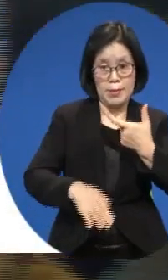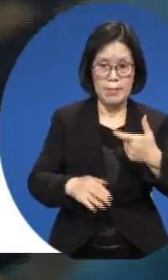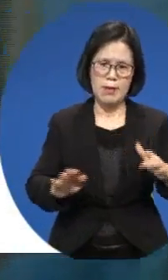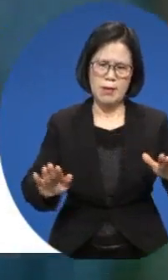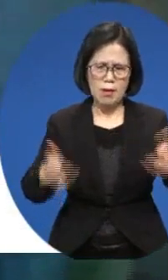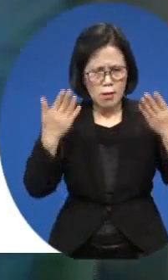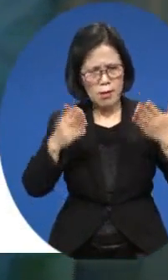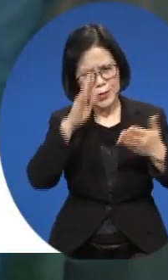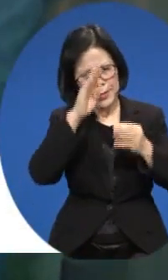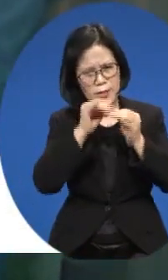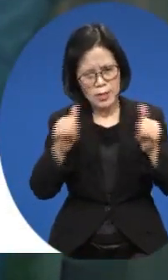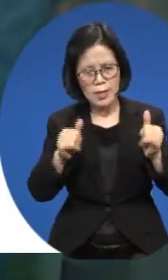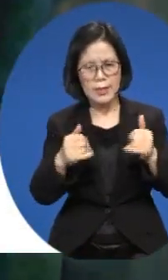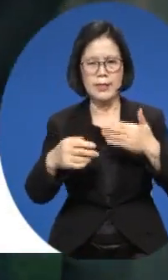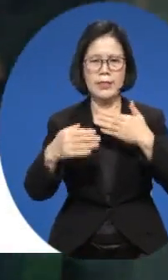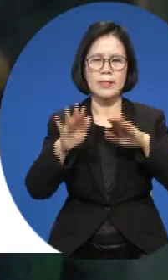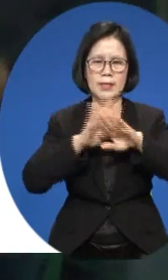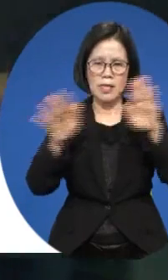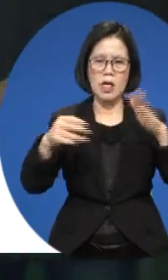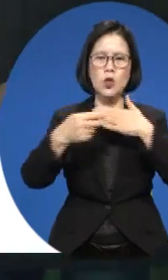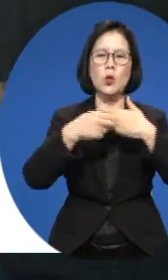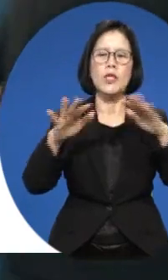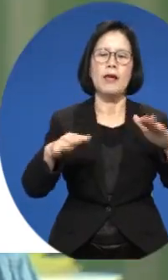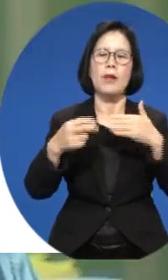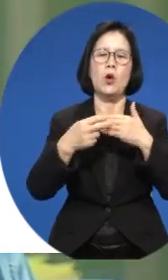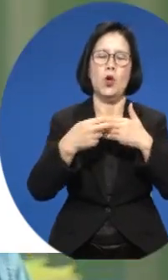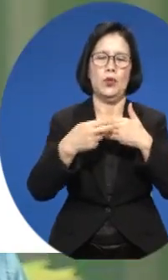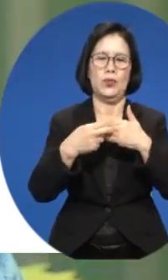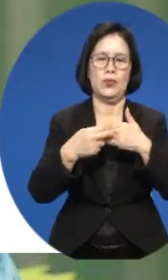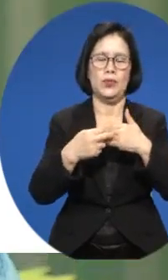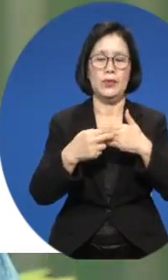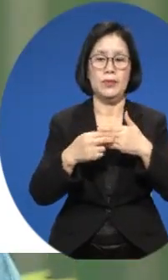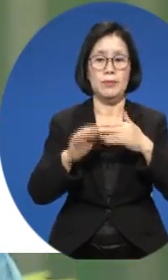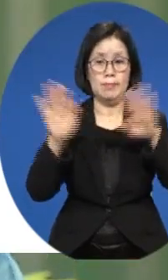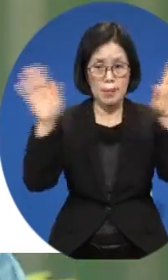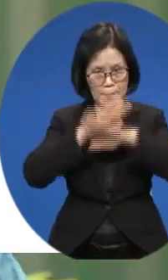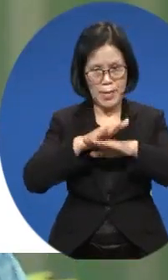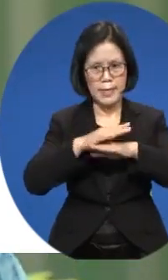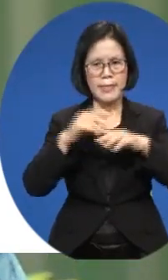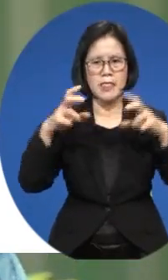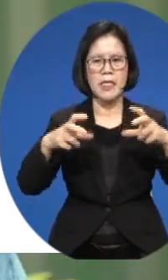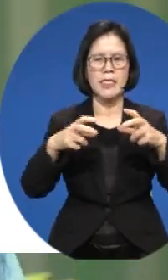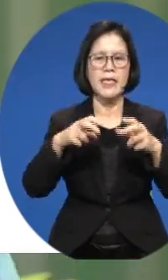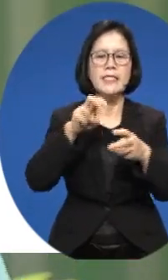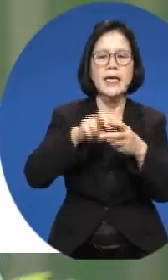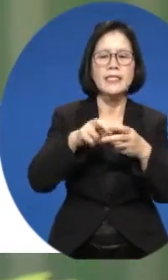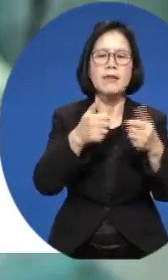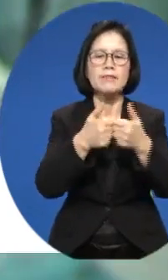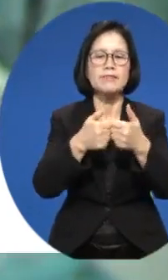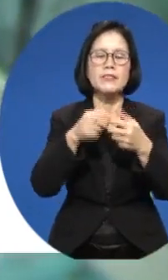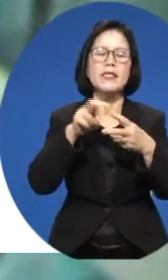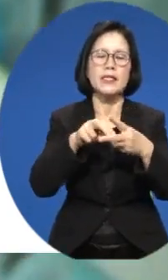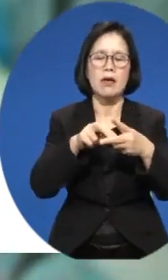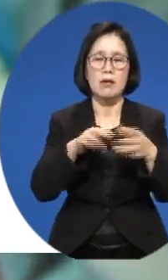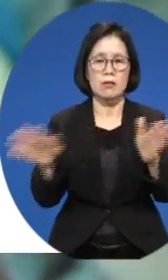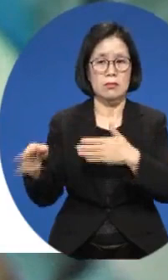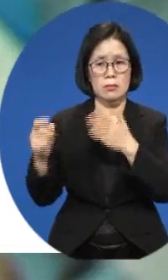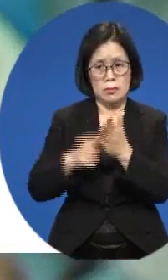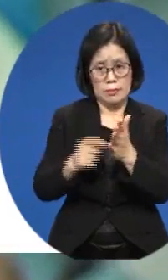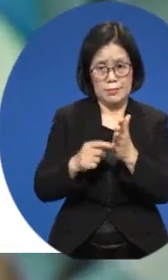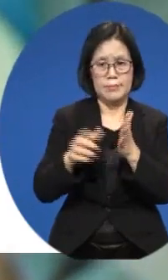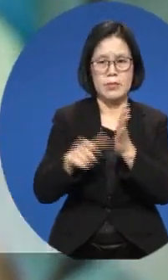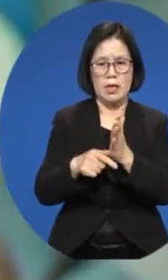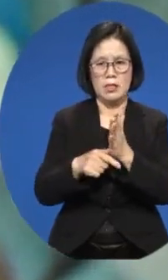경증 확진자는 낮엔 동네 병원, 밤엔 지자체 운영 상담센터에서 진료가 이루어지고 응급 시엔 119